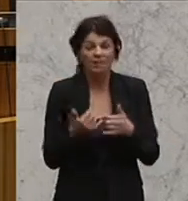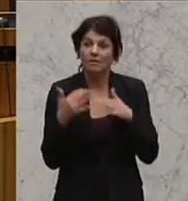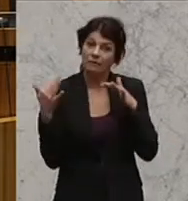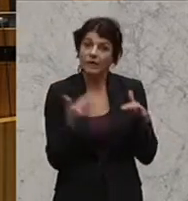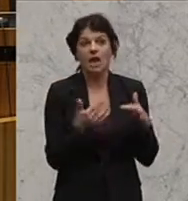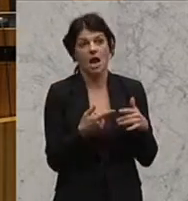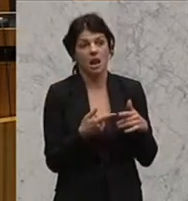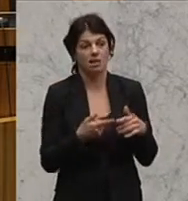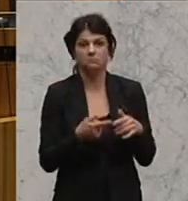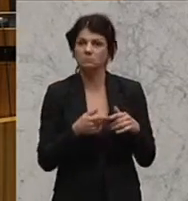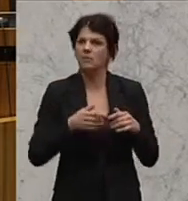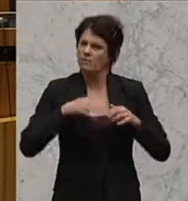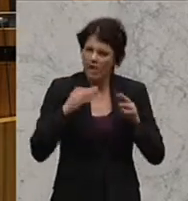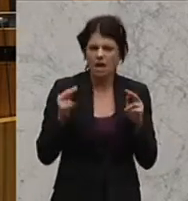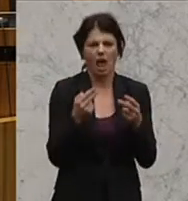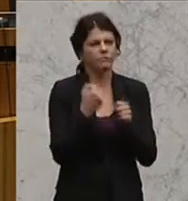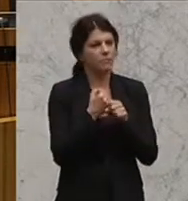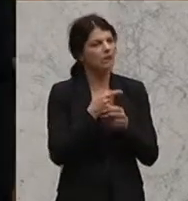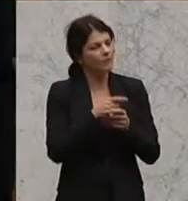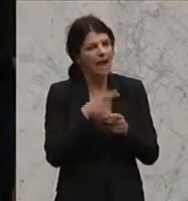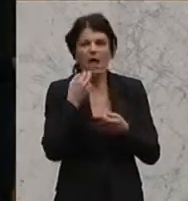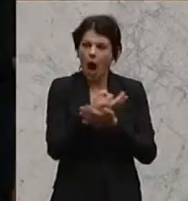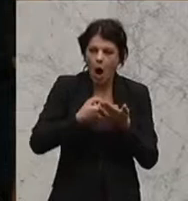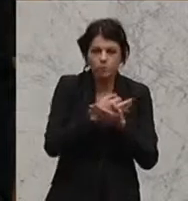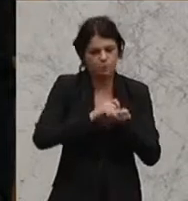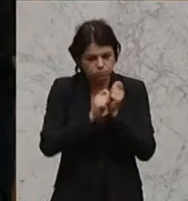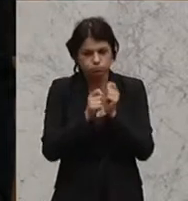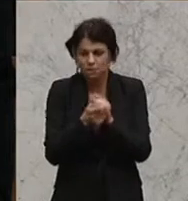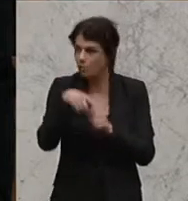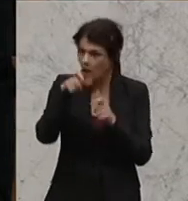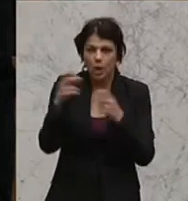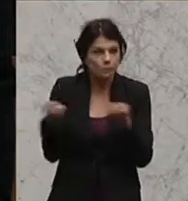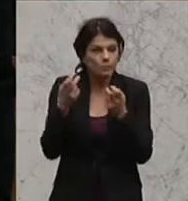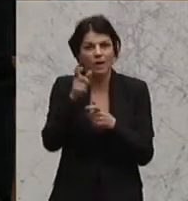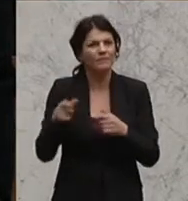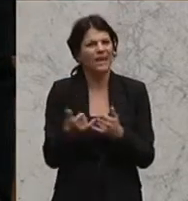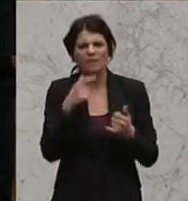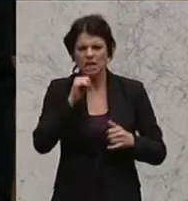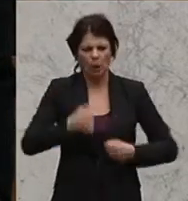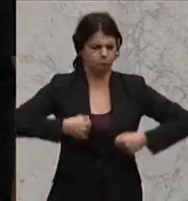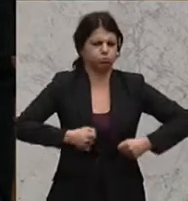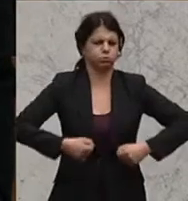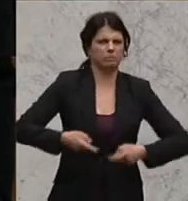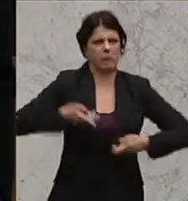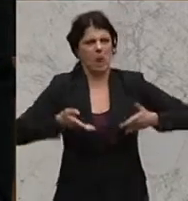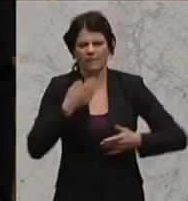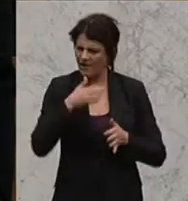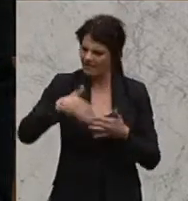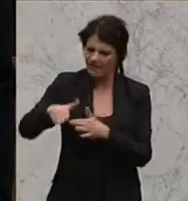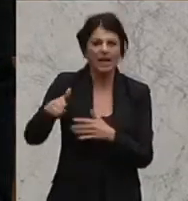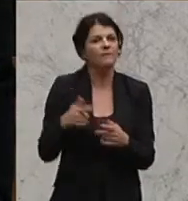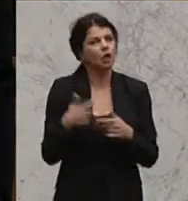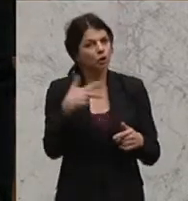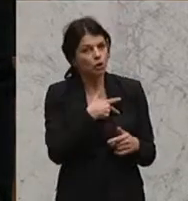viel Energie in die Reform der Rekrutierungs- und Ausbildungsprozesse geflossen, um Rambos auszusieben und soziale und